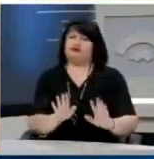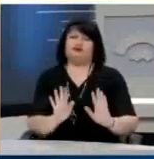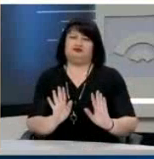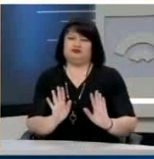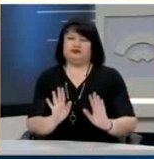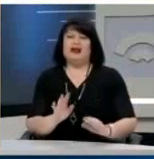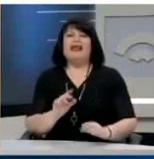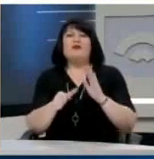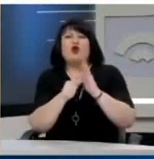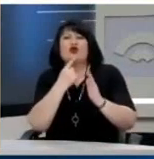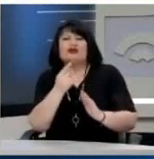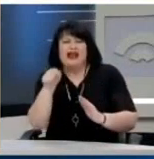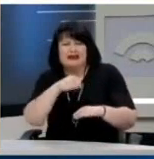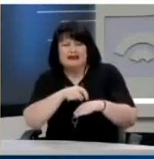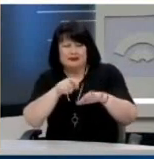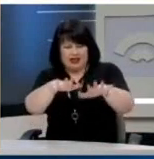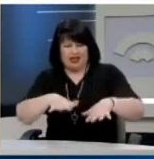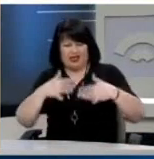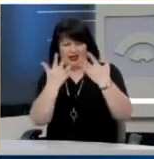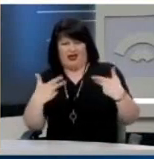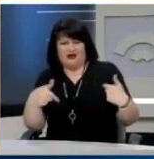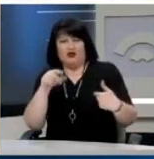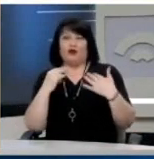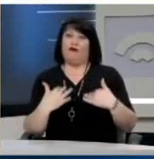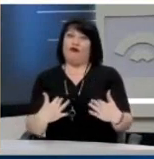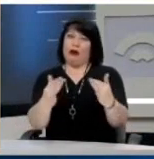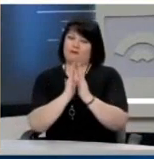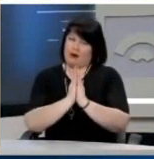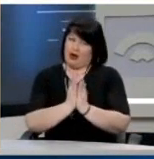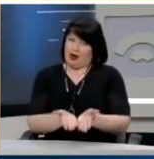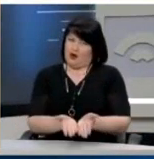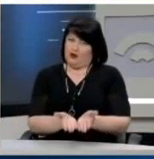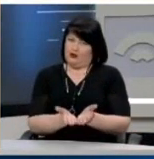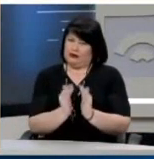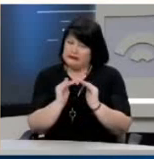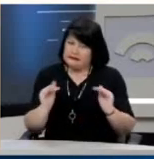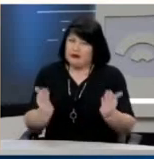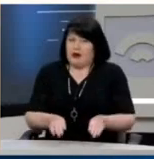είναι αφιθέατρο εδώ, είναι η αίθουσα της Βούλης. Παρακαλώ πολύ.